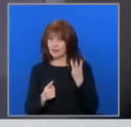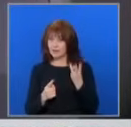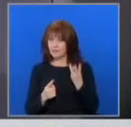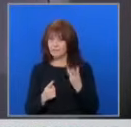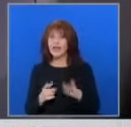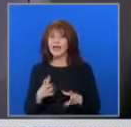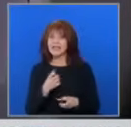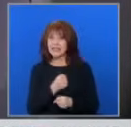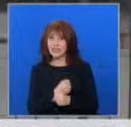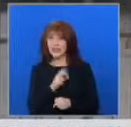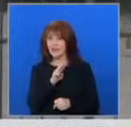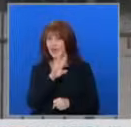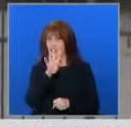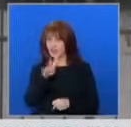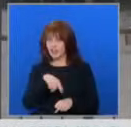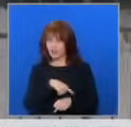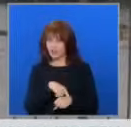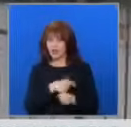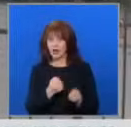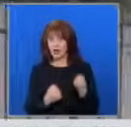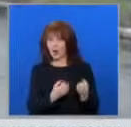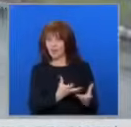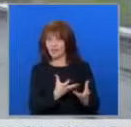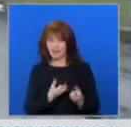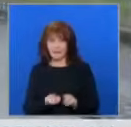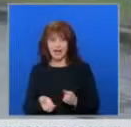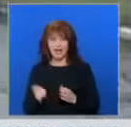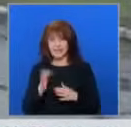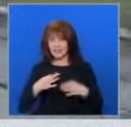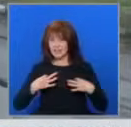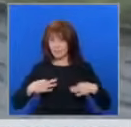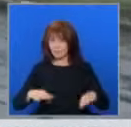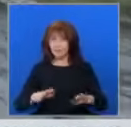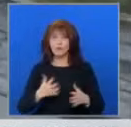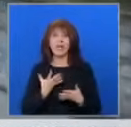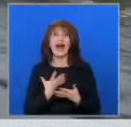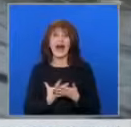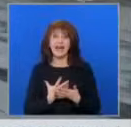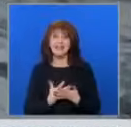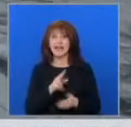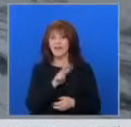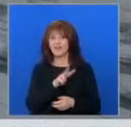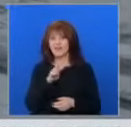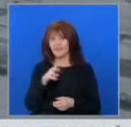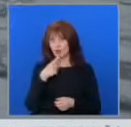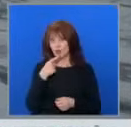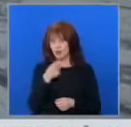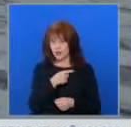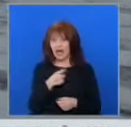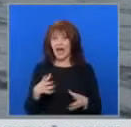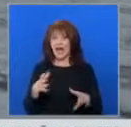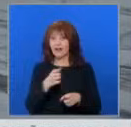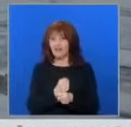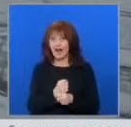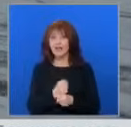Задържан е за 24 часа, автомобила е иззет. Няколко часа след като е пуснат от ареста, 22-годишния Мехмет е заловен тук